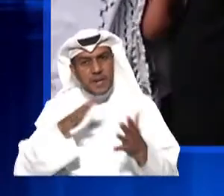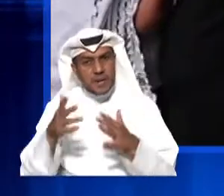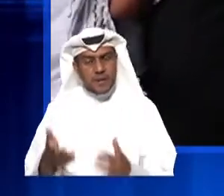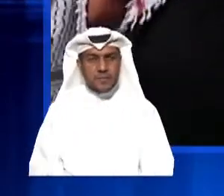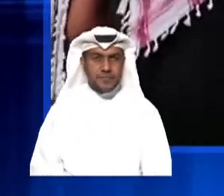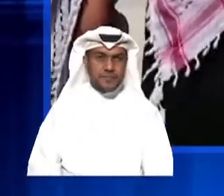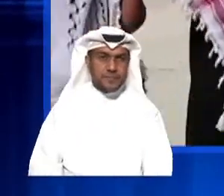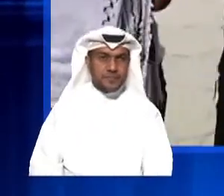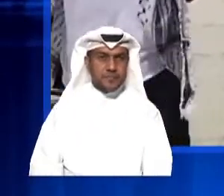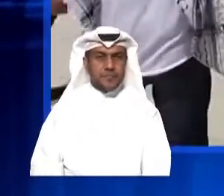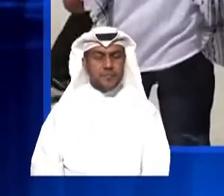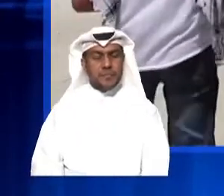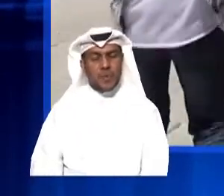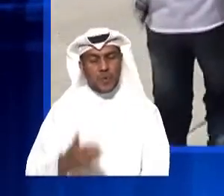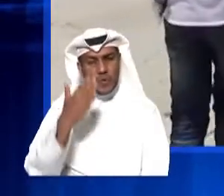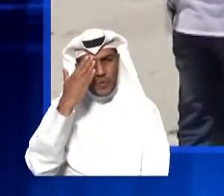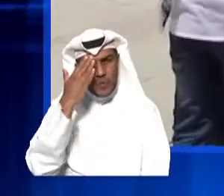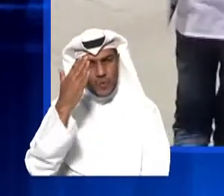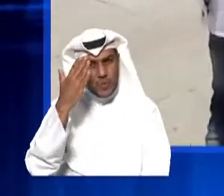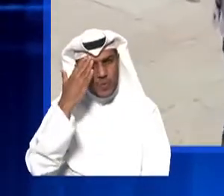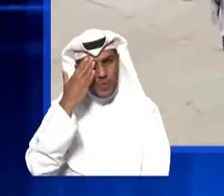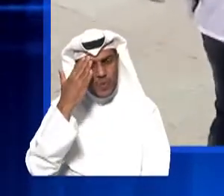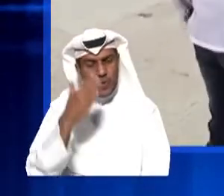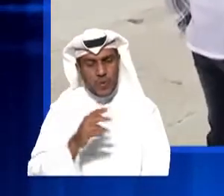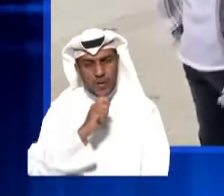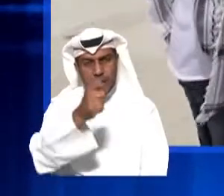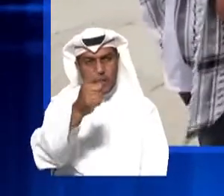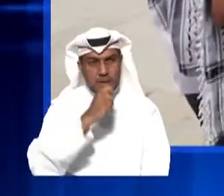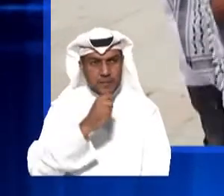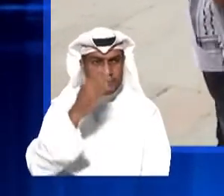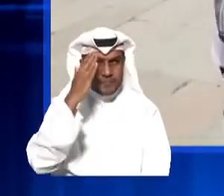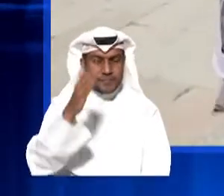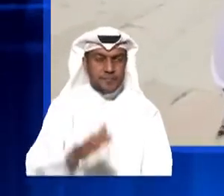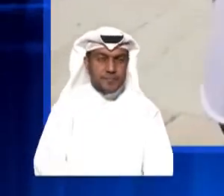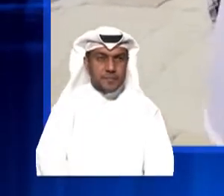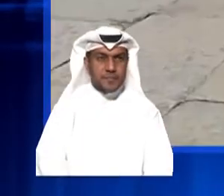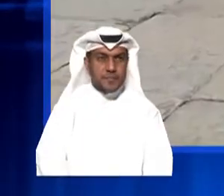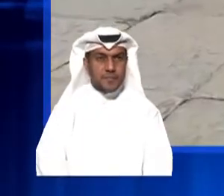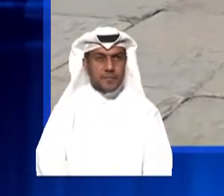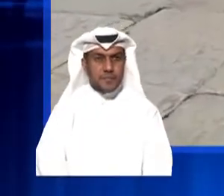المقبلة. نعم، شكرا، كل الشكر إذن لمراسلنا من رام الله فالح نصير فالح.